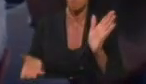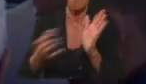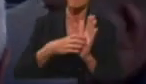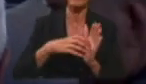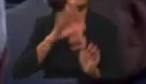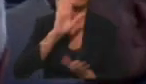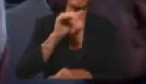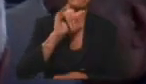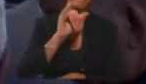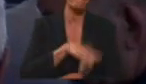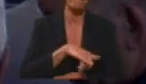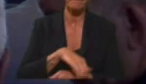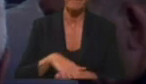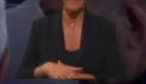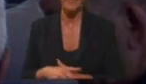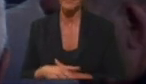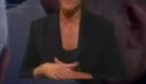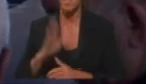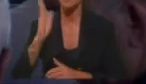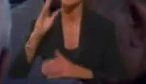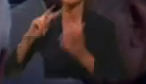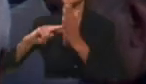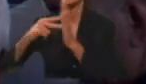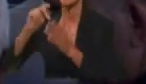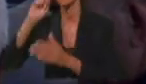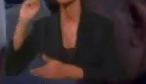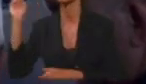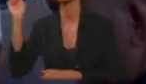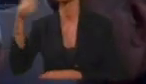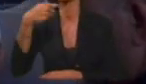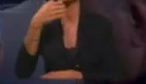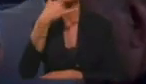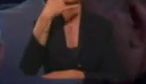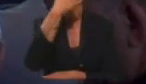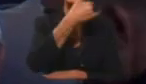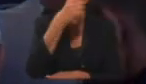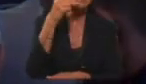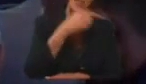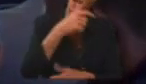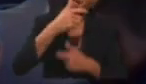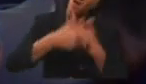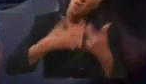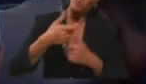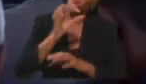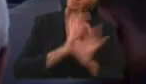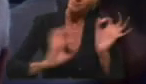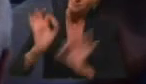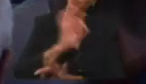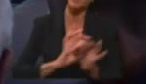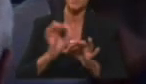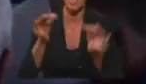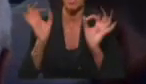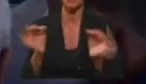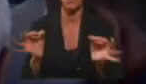tego. No to potem ci z planerów podróży dzwonią, tak, że trzeba tutaj zaktualizować rozkład jazdy, no natomiast to nie